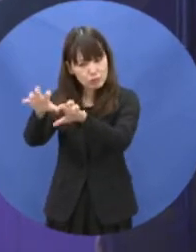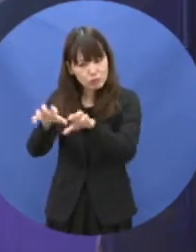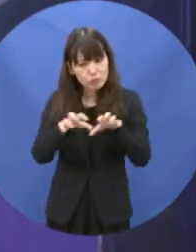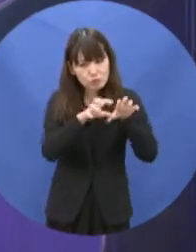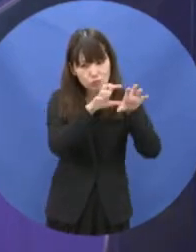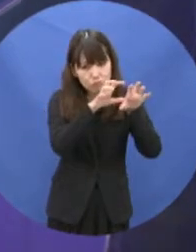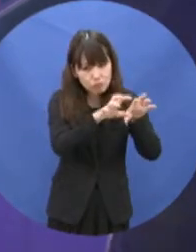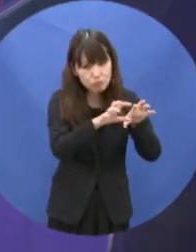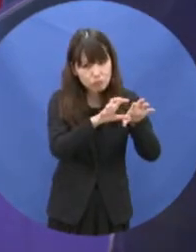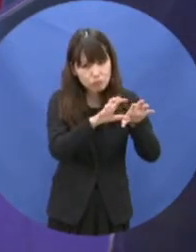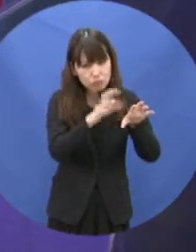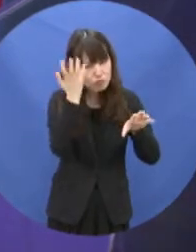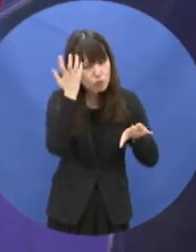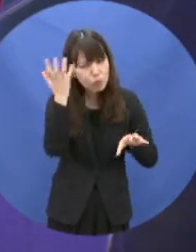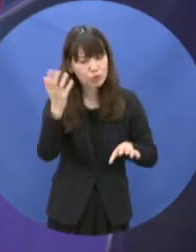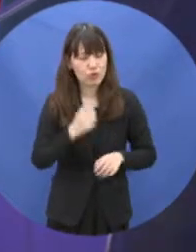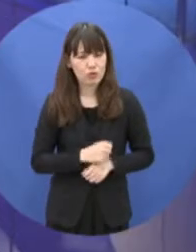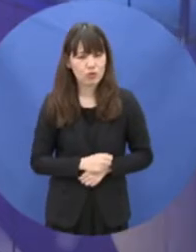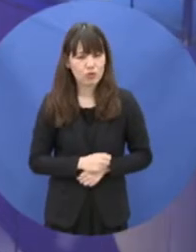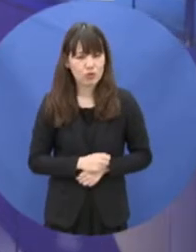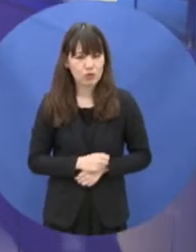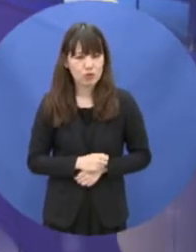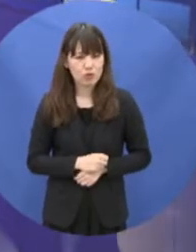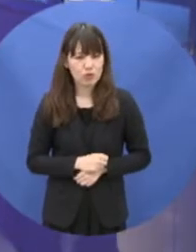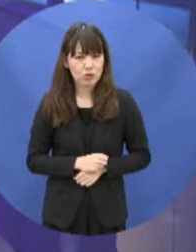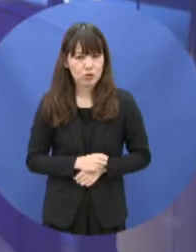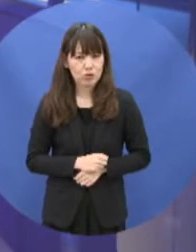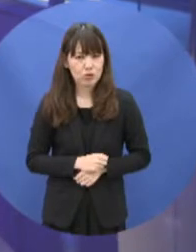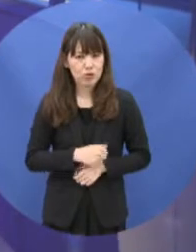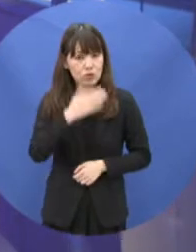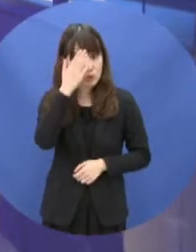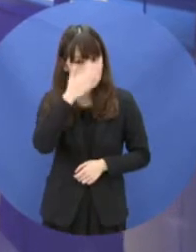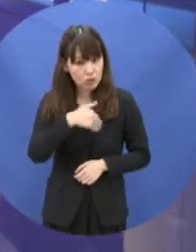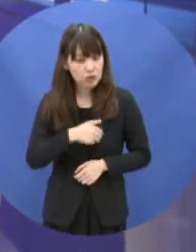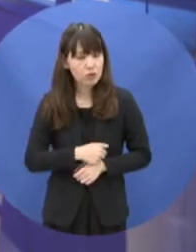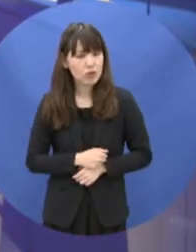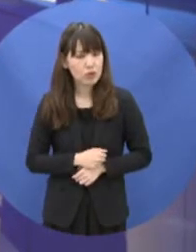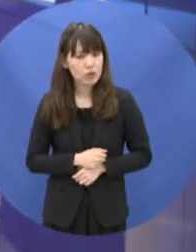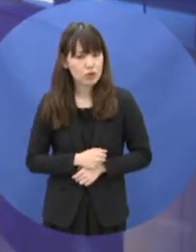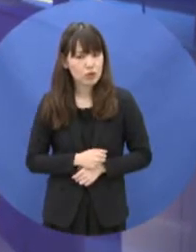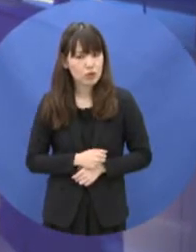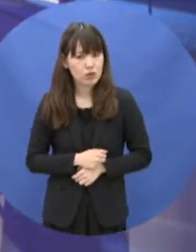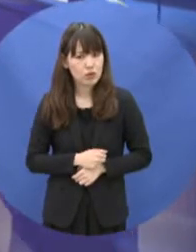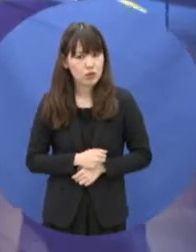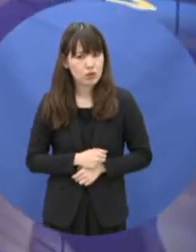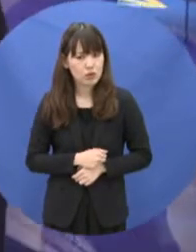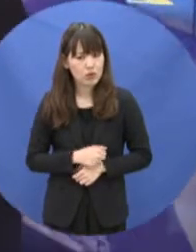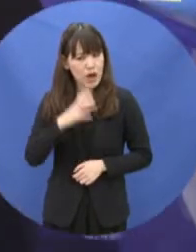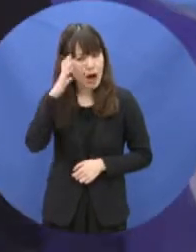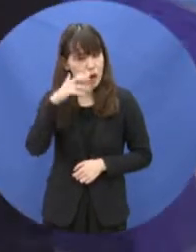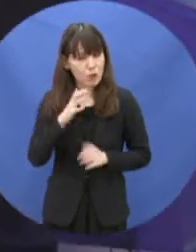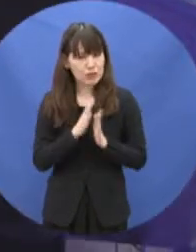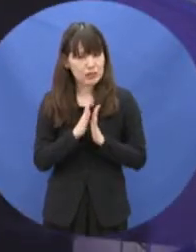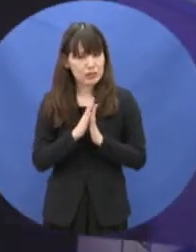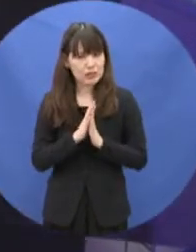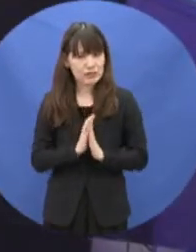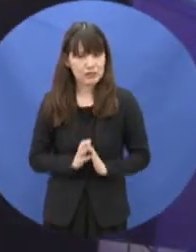ていうふうに見なしたのかもしれないですよね。 皆さん見に来てくれてる人が、はい、もう展示物だと、 はい、 かっこいいです